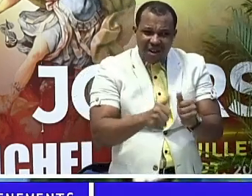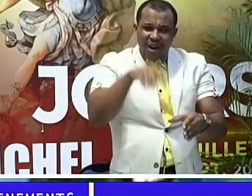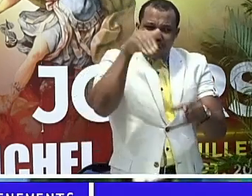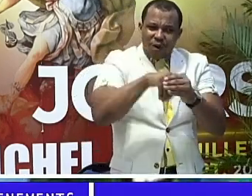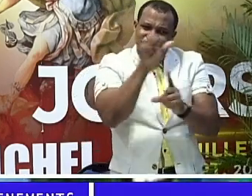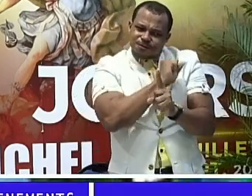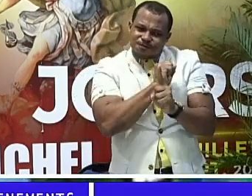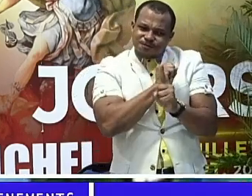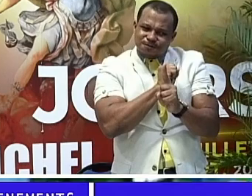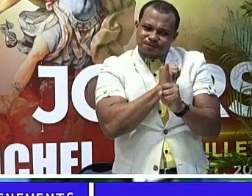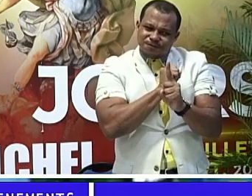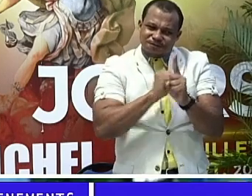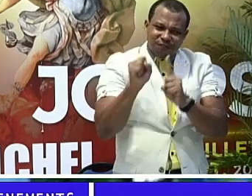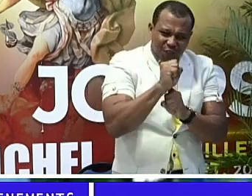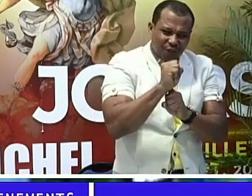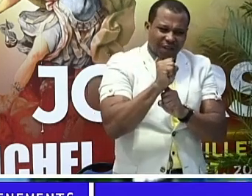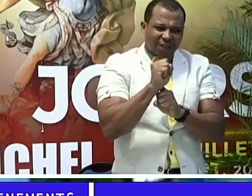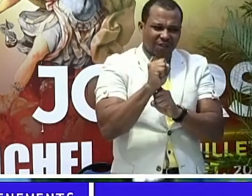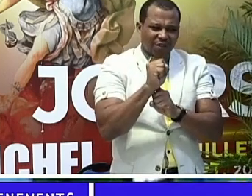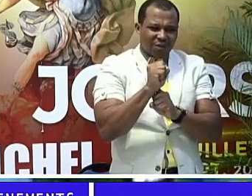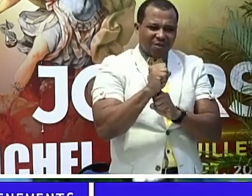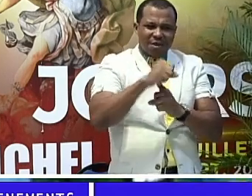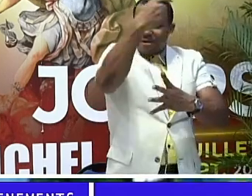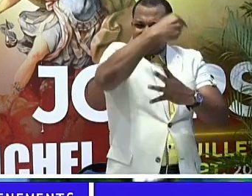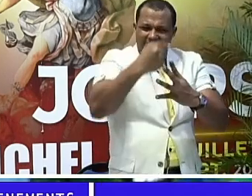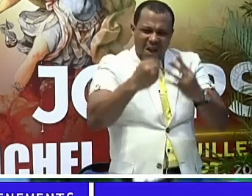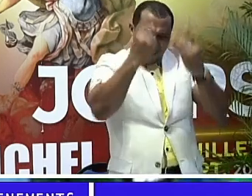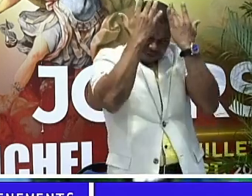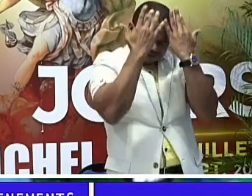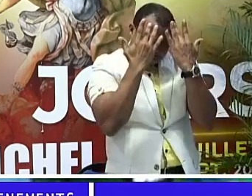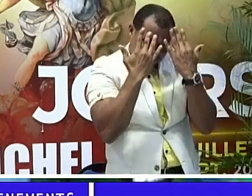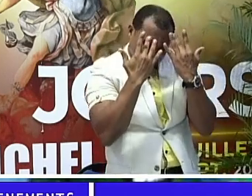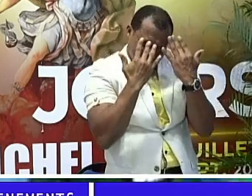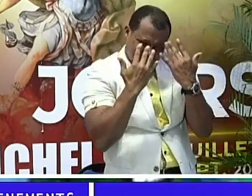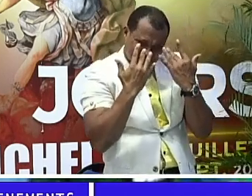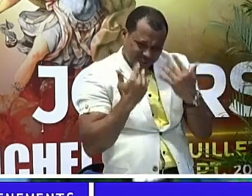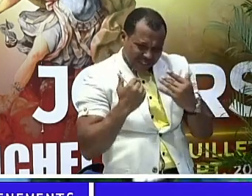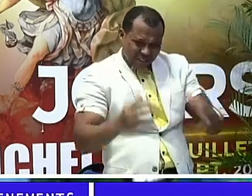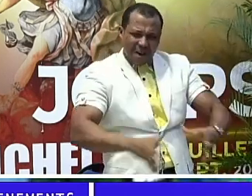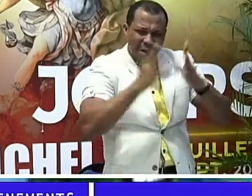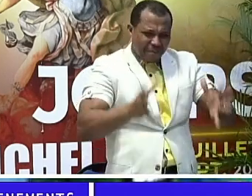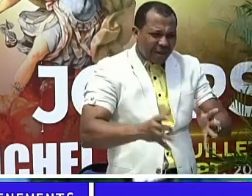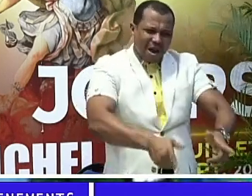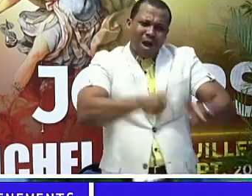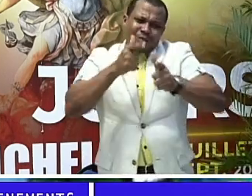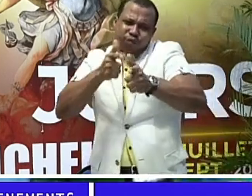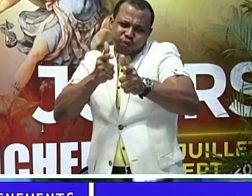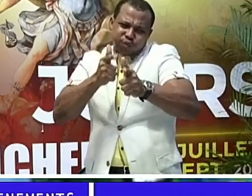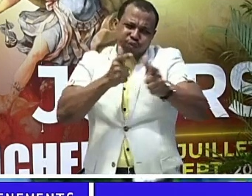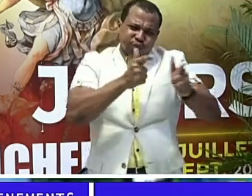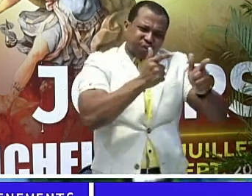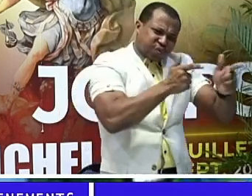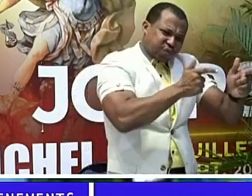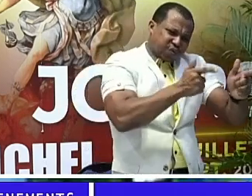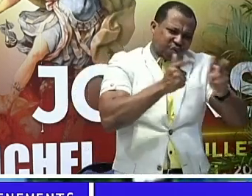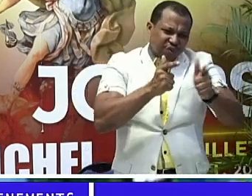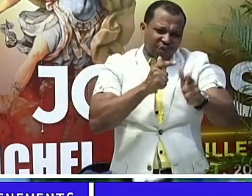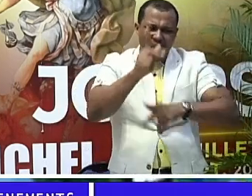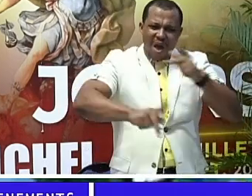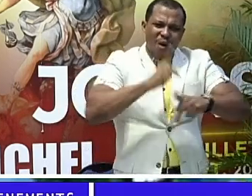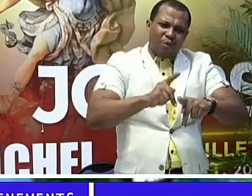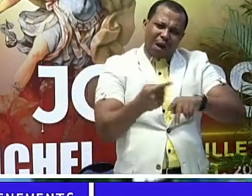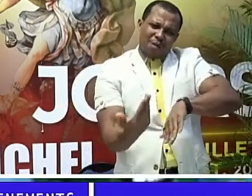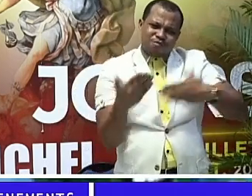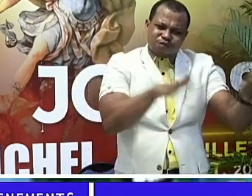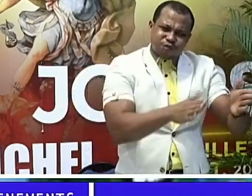situation bagaille tellement triste en Haïti. Balle a tiré, moun a pran balle, pas gen moyen pour moun vivre. En